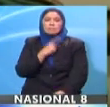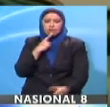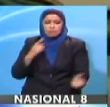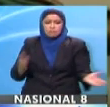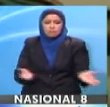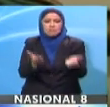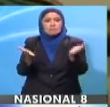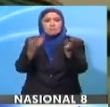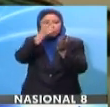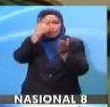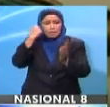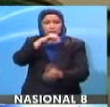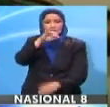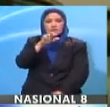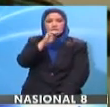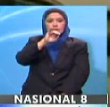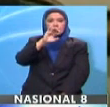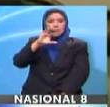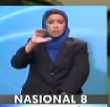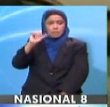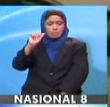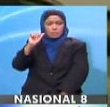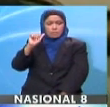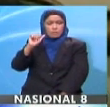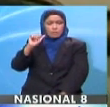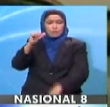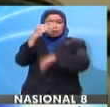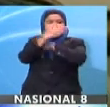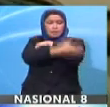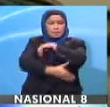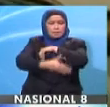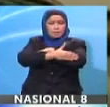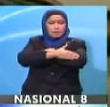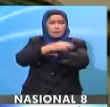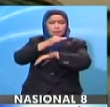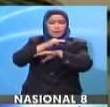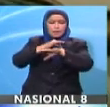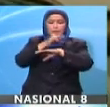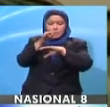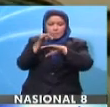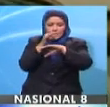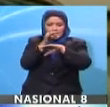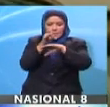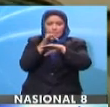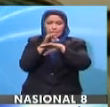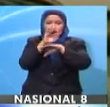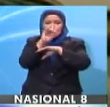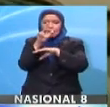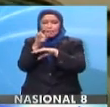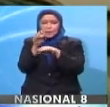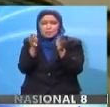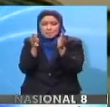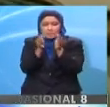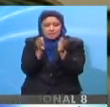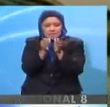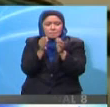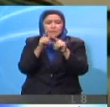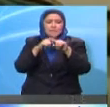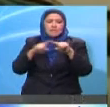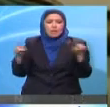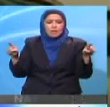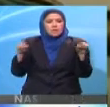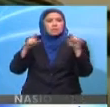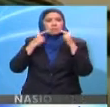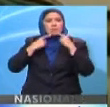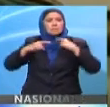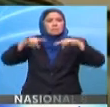kerana Jamaica walaupun sebuah negara kepulauan Caribbean yang agak kecil melahirkan ramai